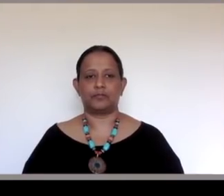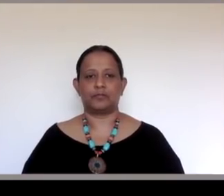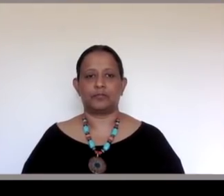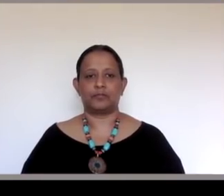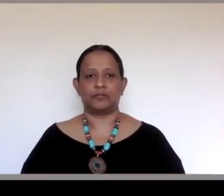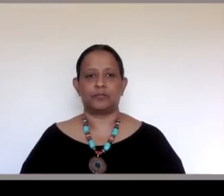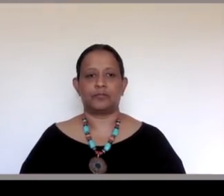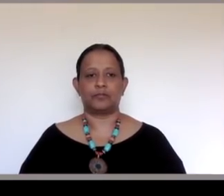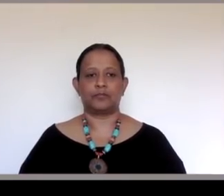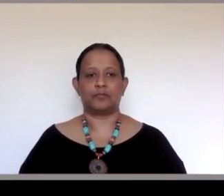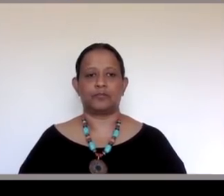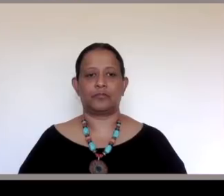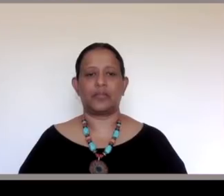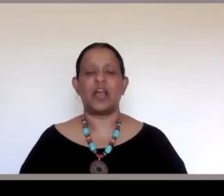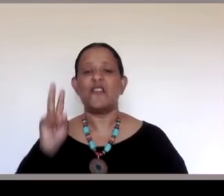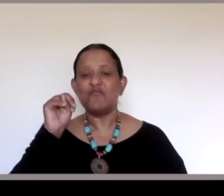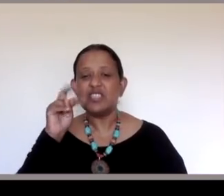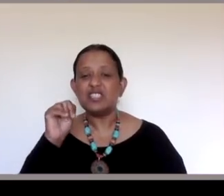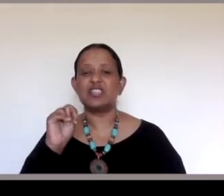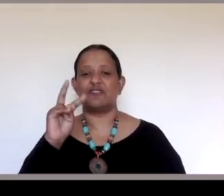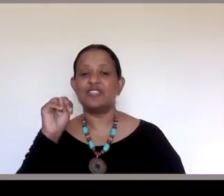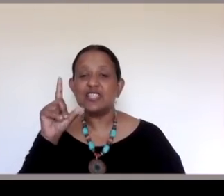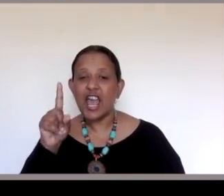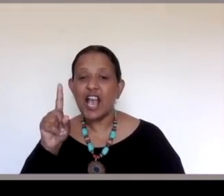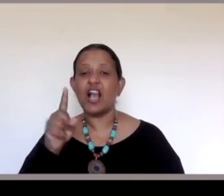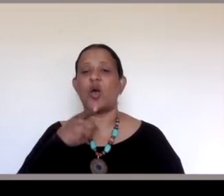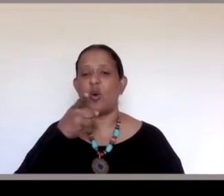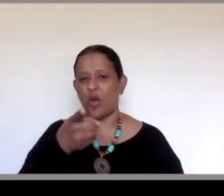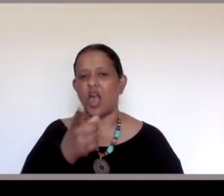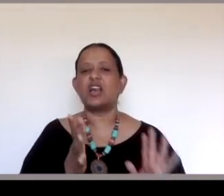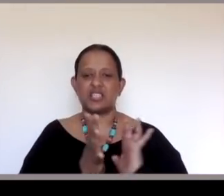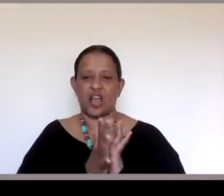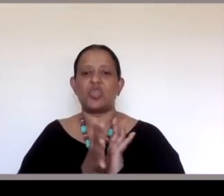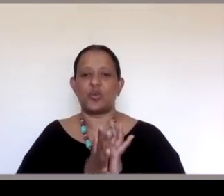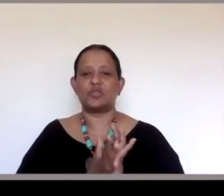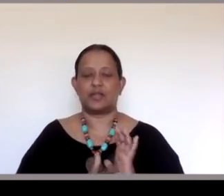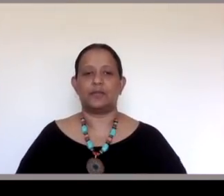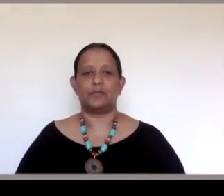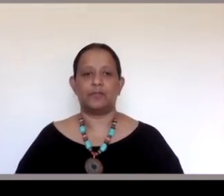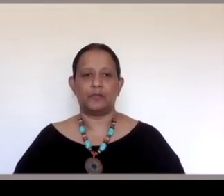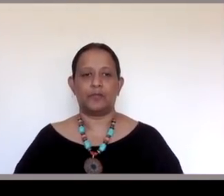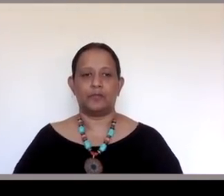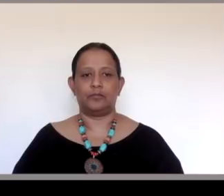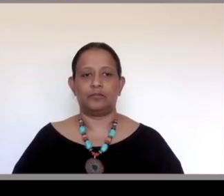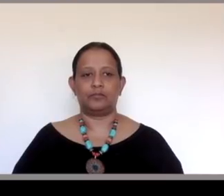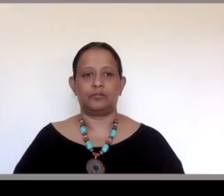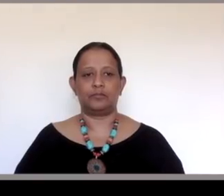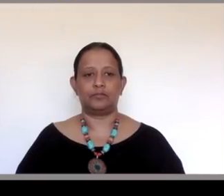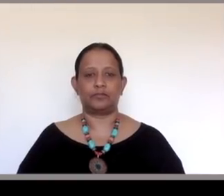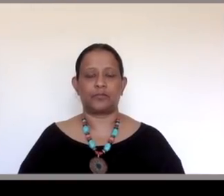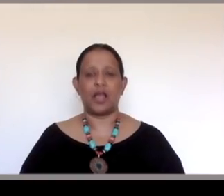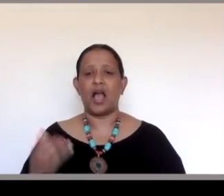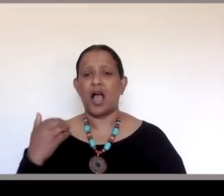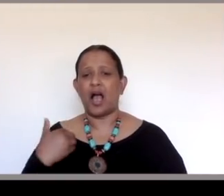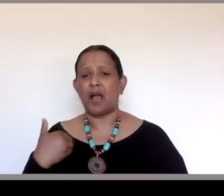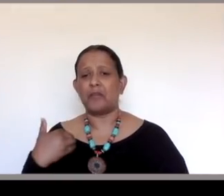2021 பிரீத்திமத்த. 2021 மகிழ்ச்சிகரமானதா. மெச்சர தேவால் வெலாத் சமாராயா